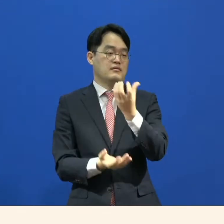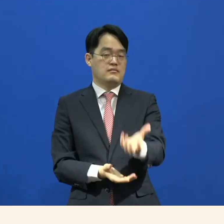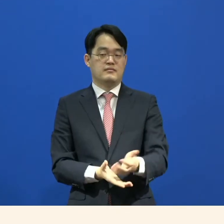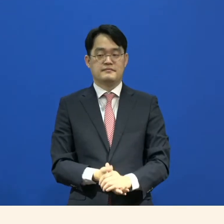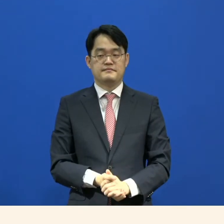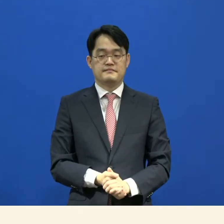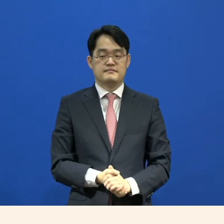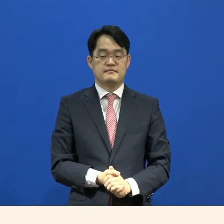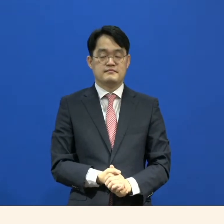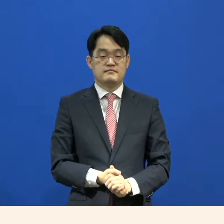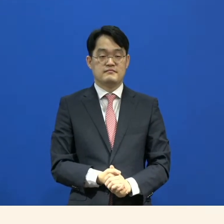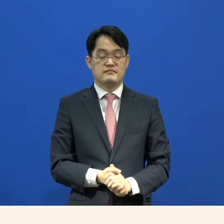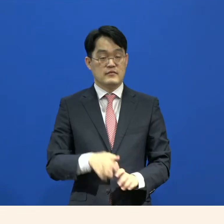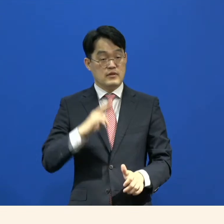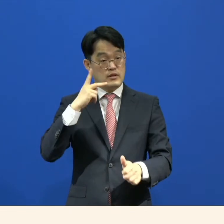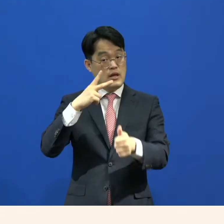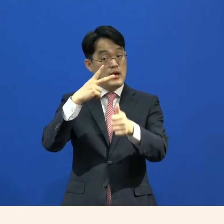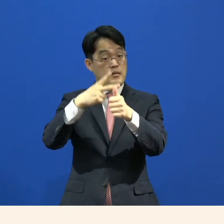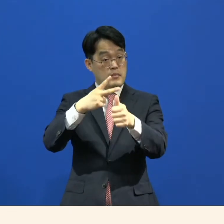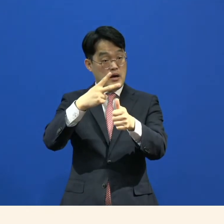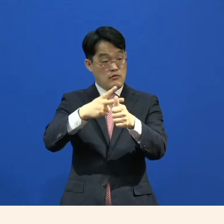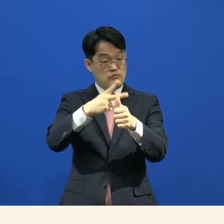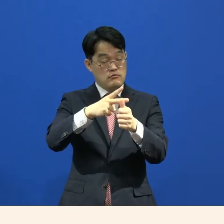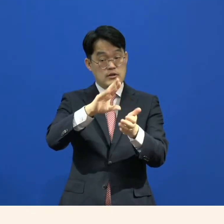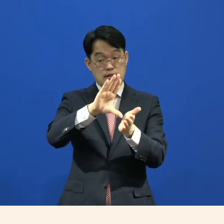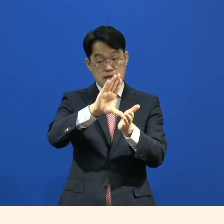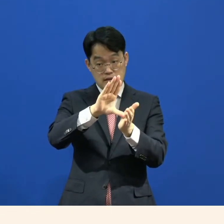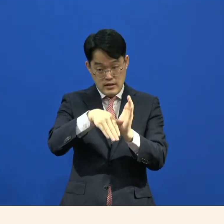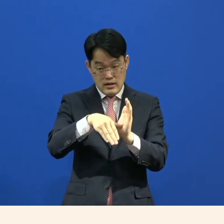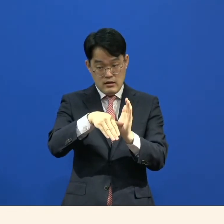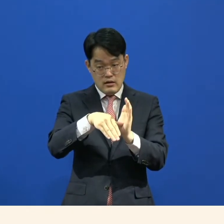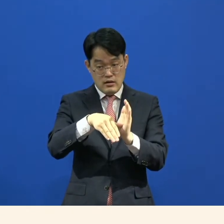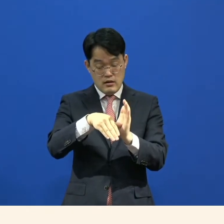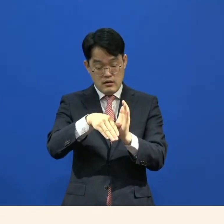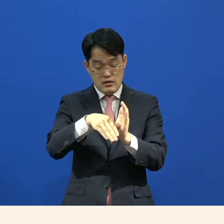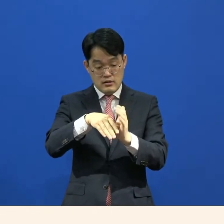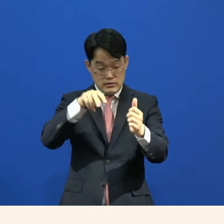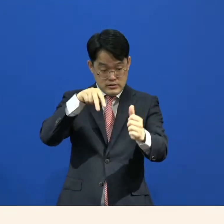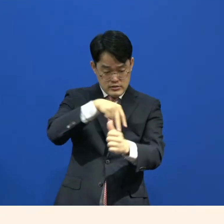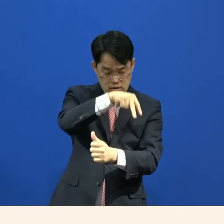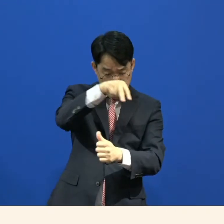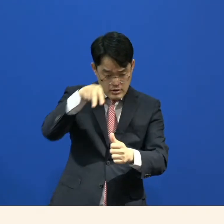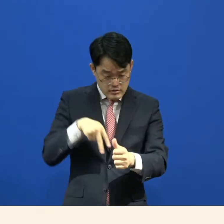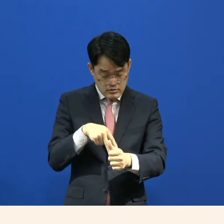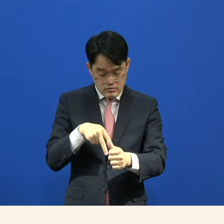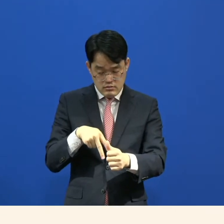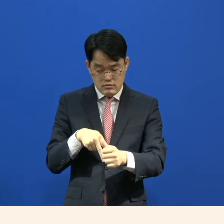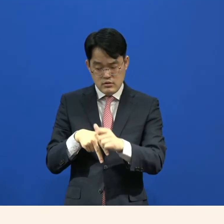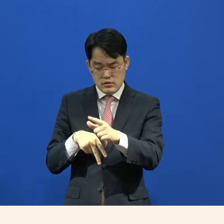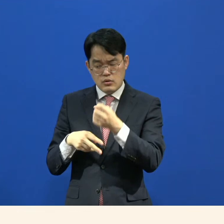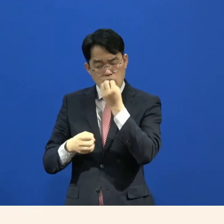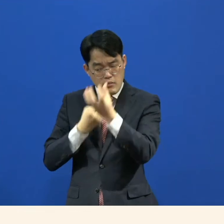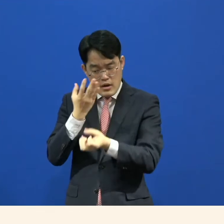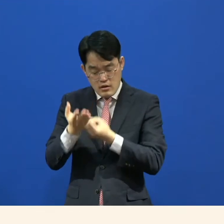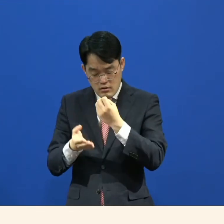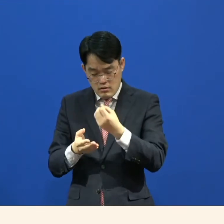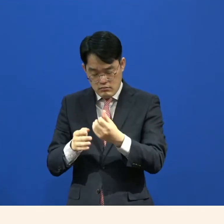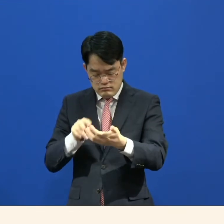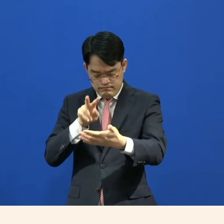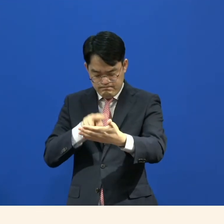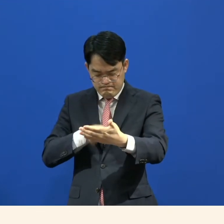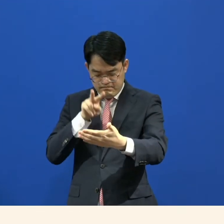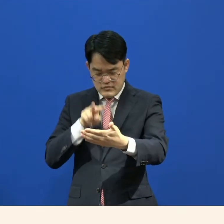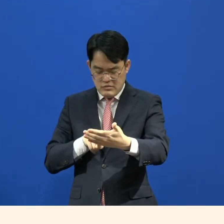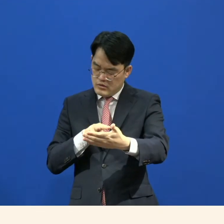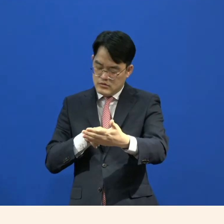그런데 이것은 바울 당시의 관점에서 보면 이해하기 어려운 그런 표현을 한 것이죠.